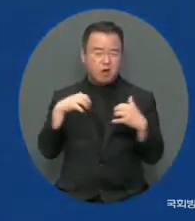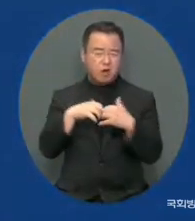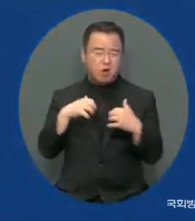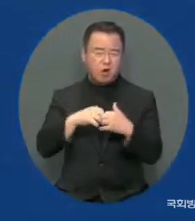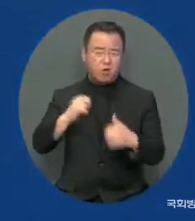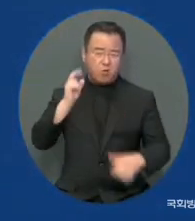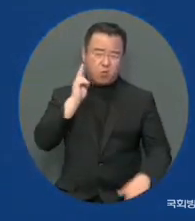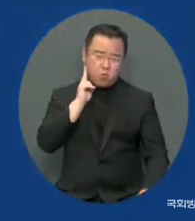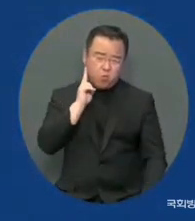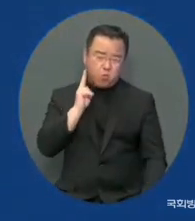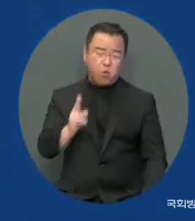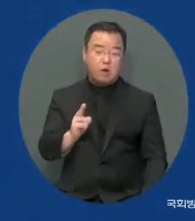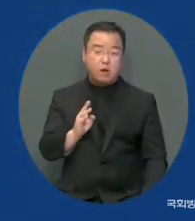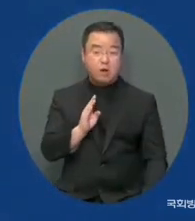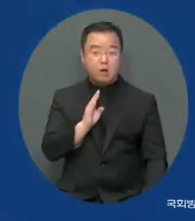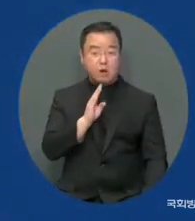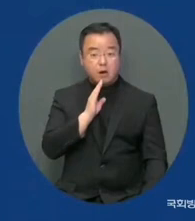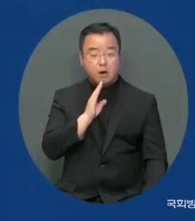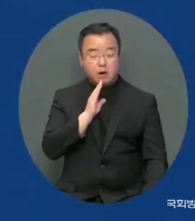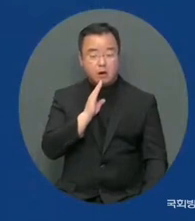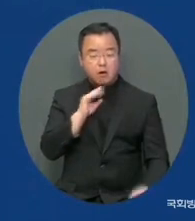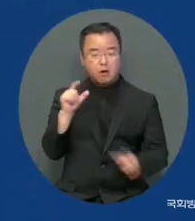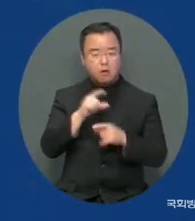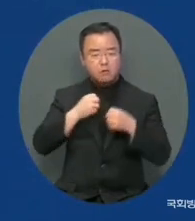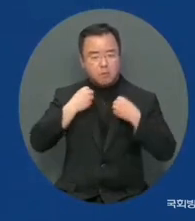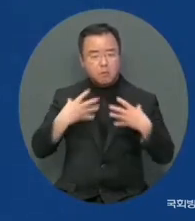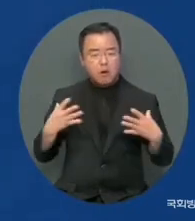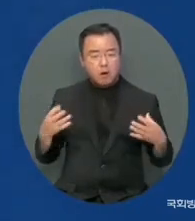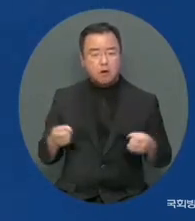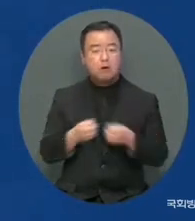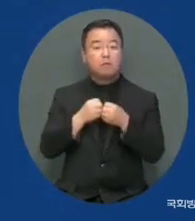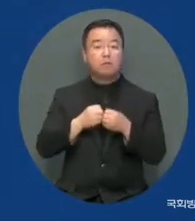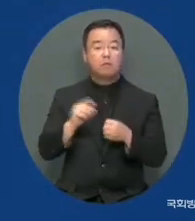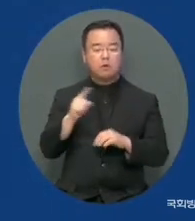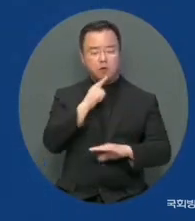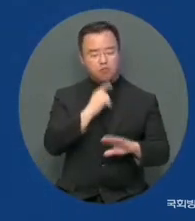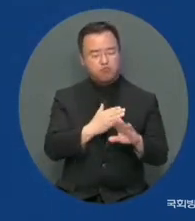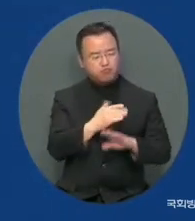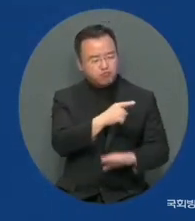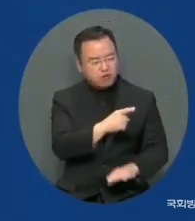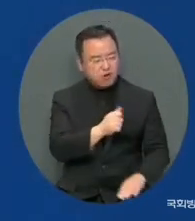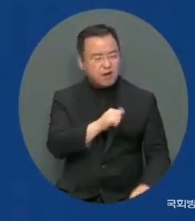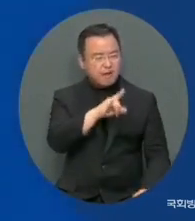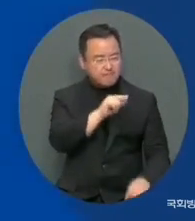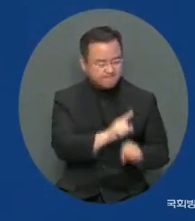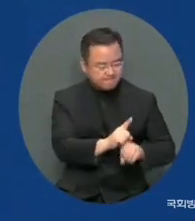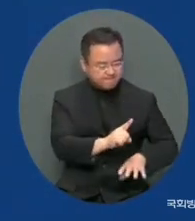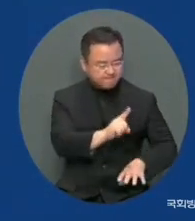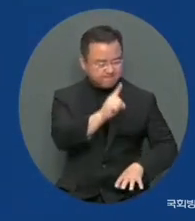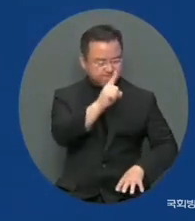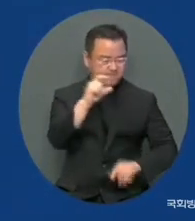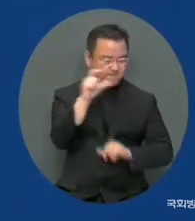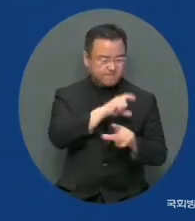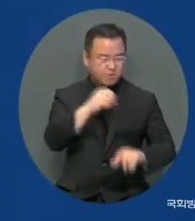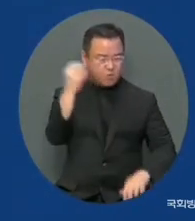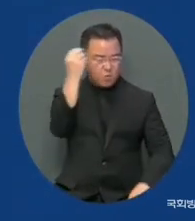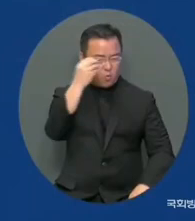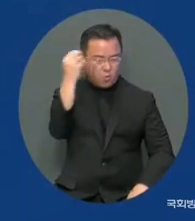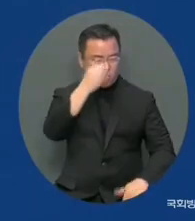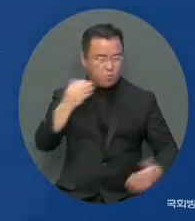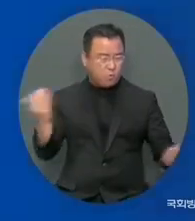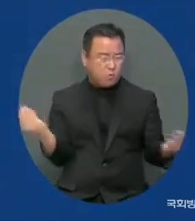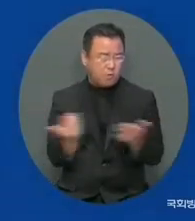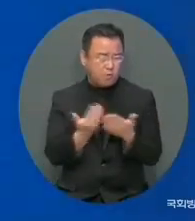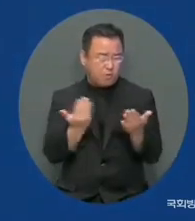있습니다. 엎친 데 덮친 격으로 북한이 핵과 미사일 도발 수준을 고도화하면서